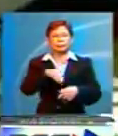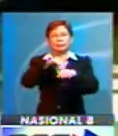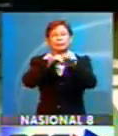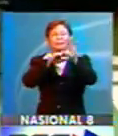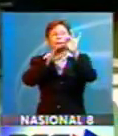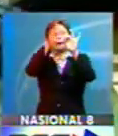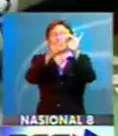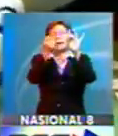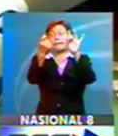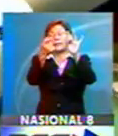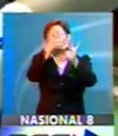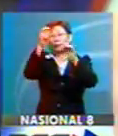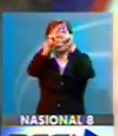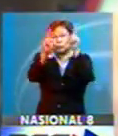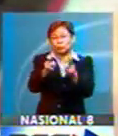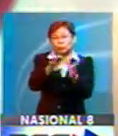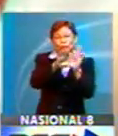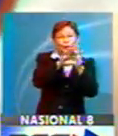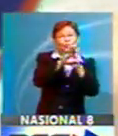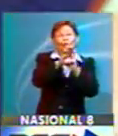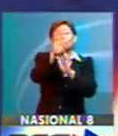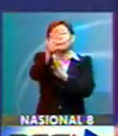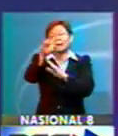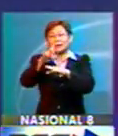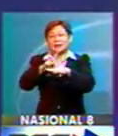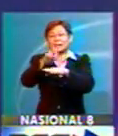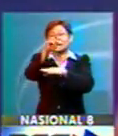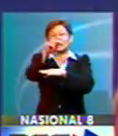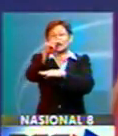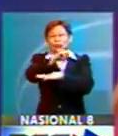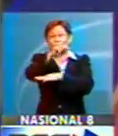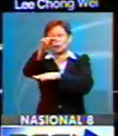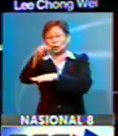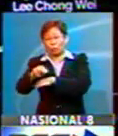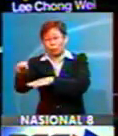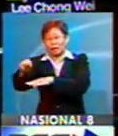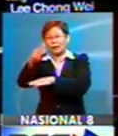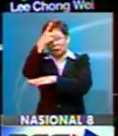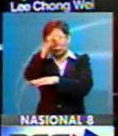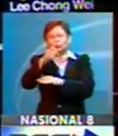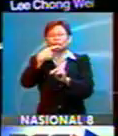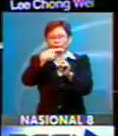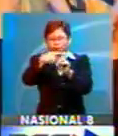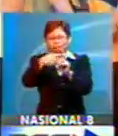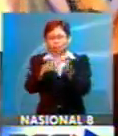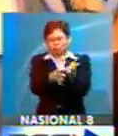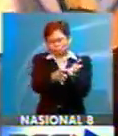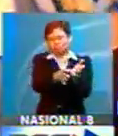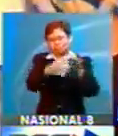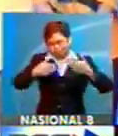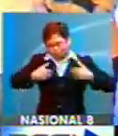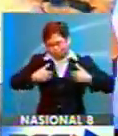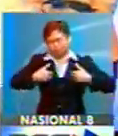Pada 8 November lepas, hasil ujian sampel B di Norway, Datuk Lee Chong Wei disahkan positif mengandungi